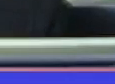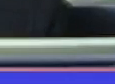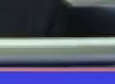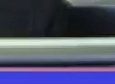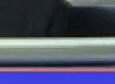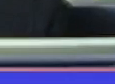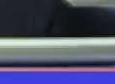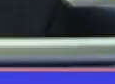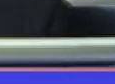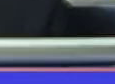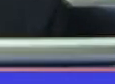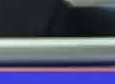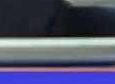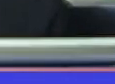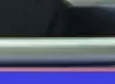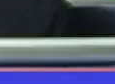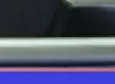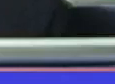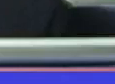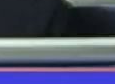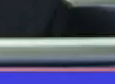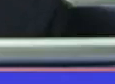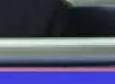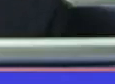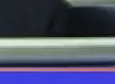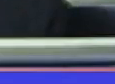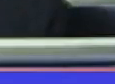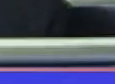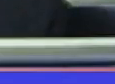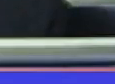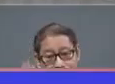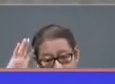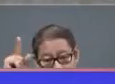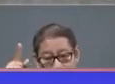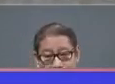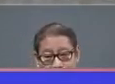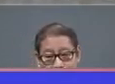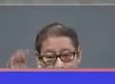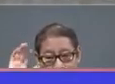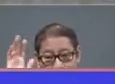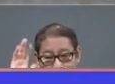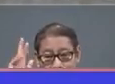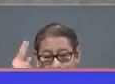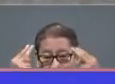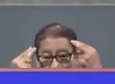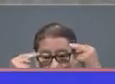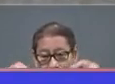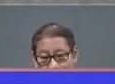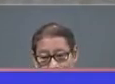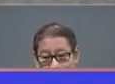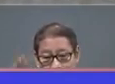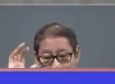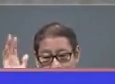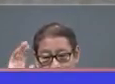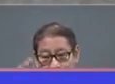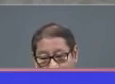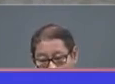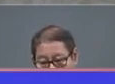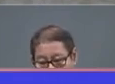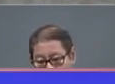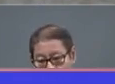การส่งออกทุเรียนของไทยเนี่ยมันขยายตัวต่อเนื่องจนถึงปัจจุบันเนี่ยทุเรียนเกรดส่งออกอยู่ที่